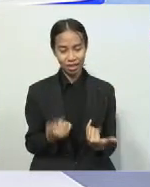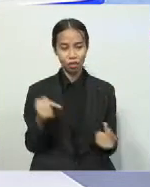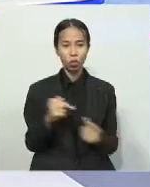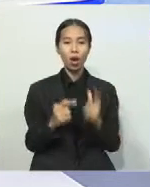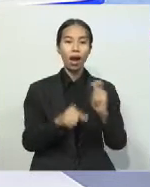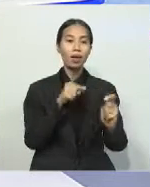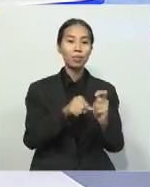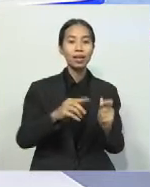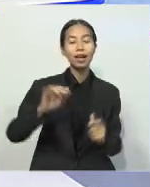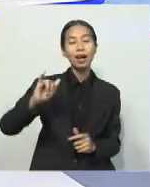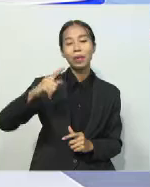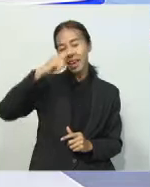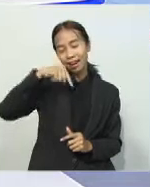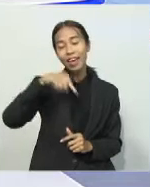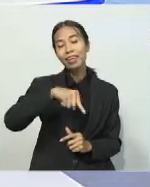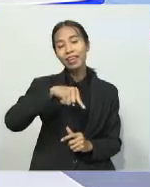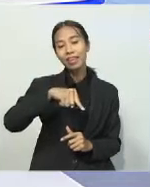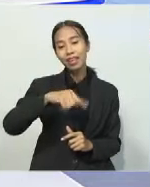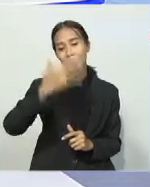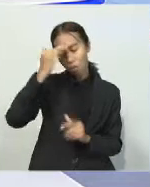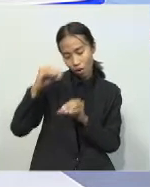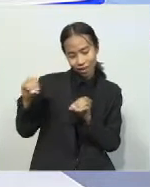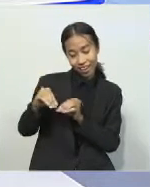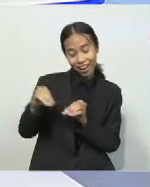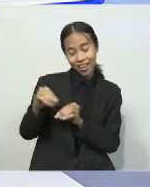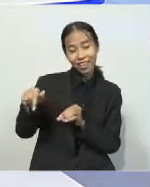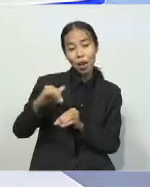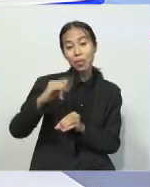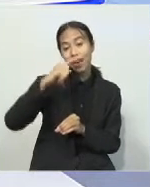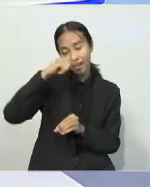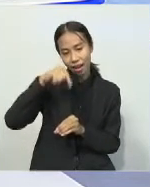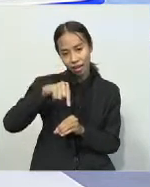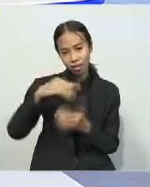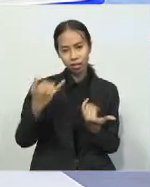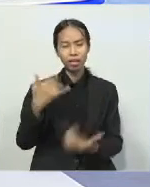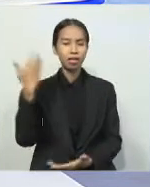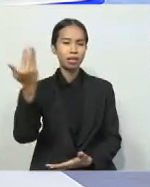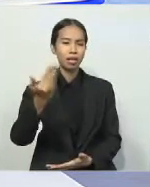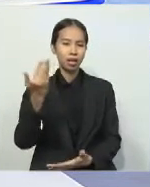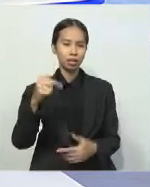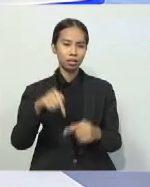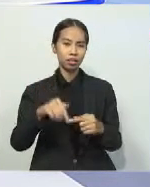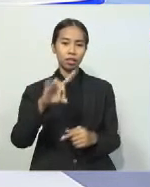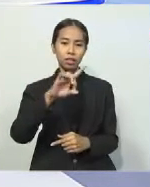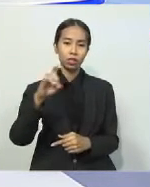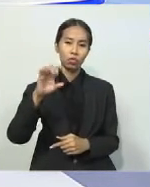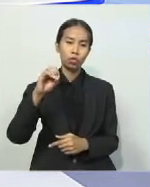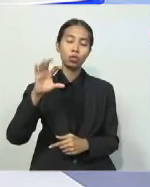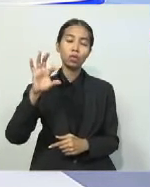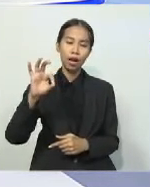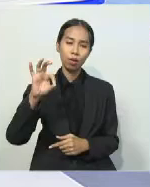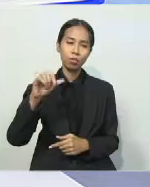งเทพนะคะถึงแม้ว่าจะเป็นดินแดงก็ตามแต่ว่าอยู่ใกล้กันอย่างที่นี่เนี่ยคุณภาพอากาศทั่วไปเนี่ยอยู่ที่109